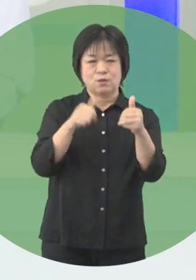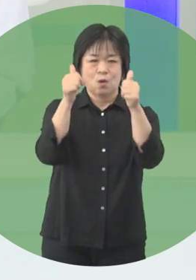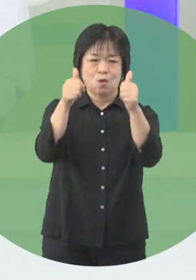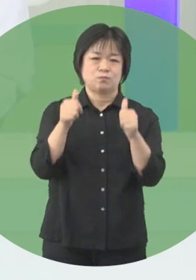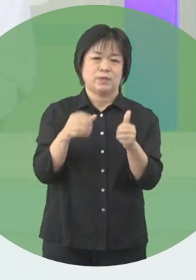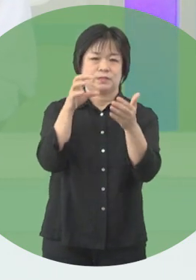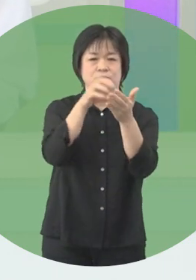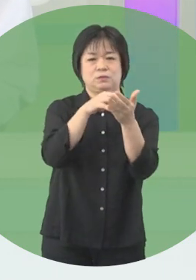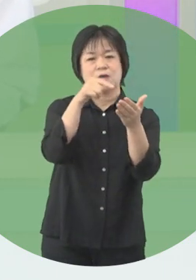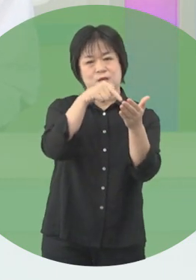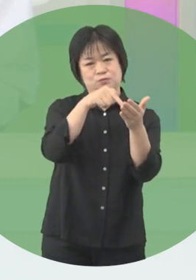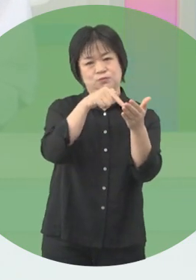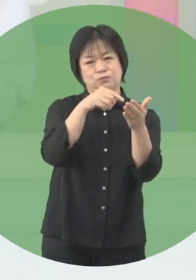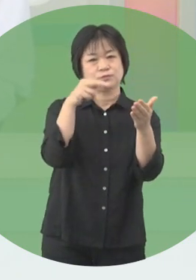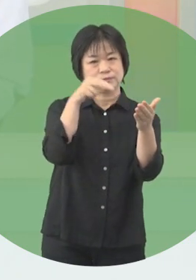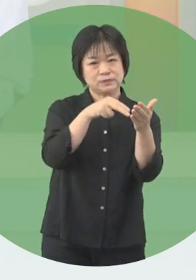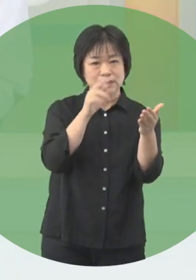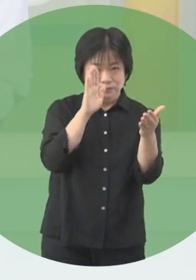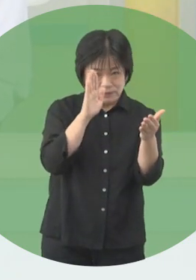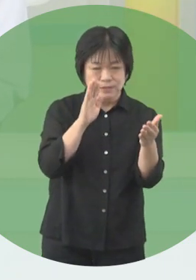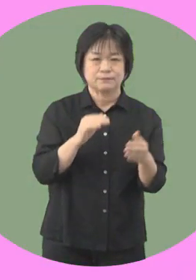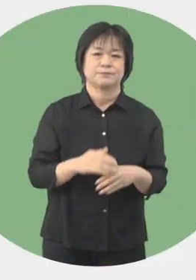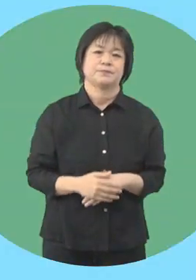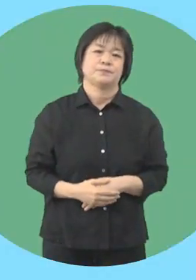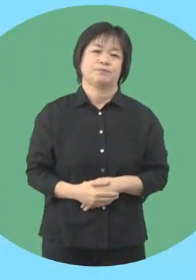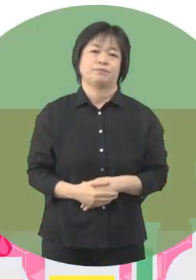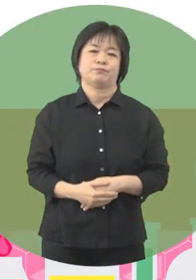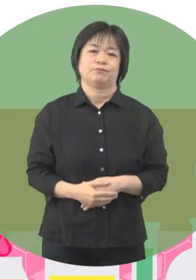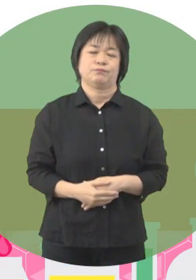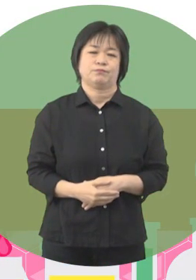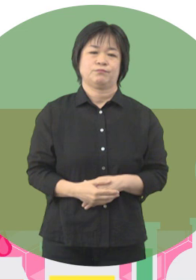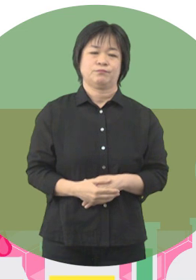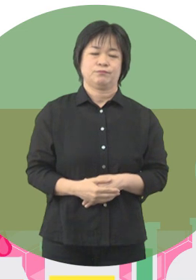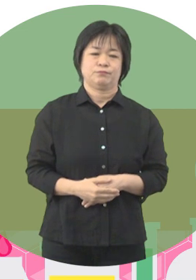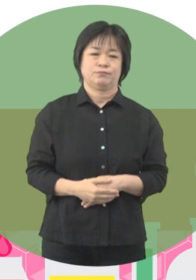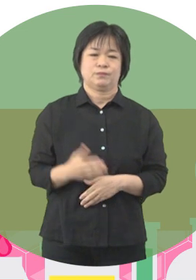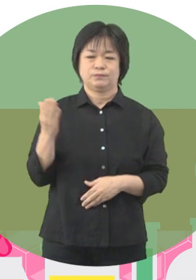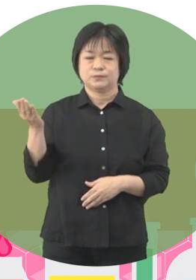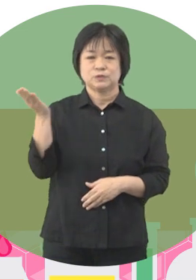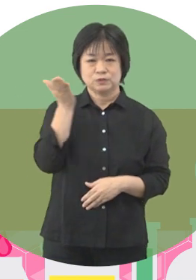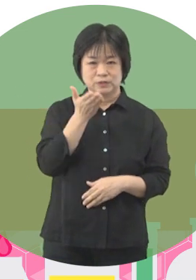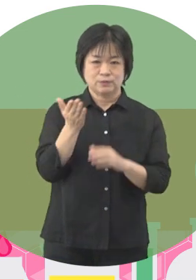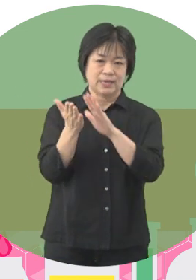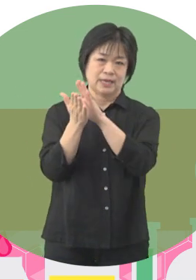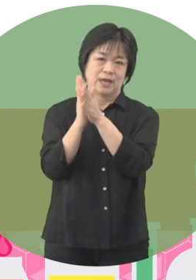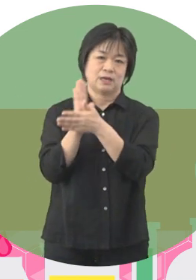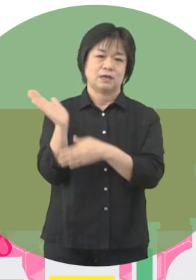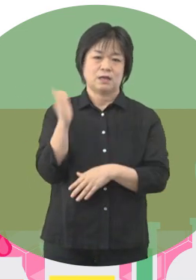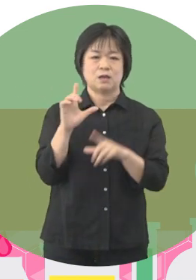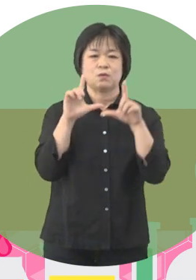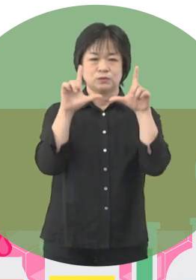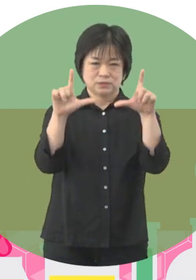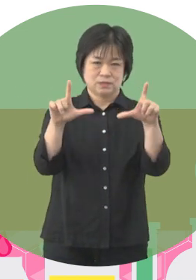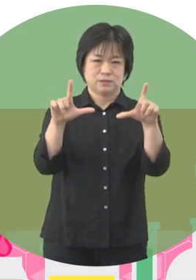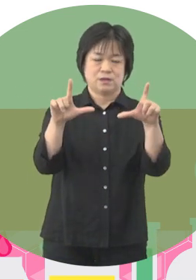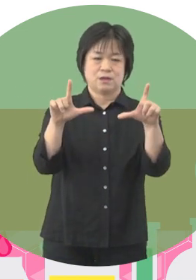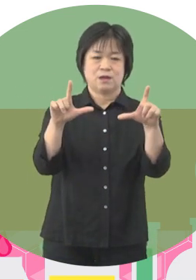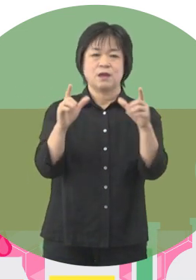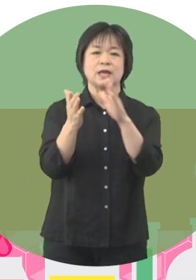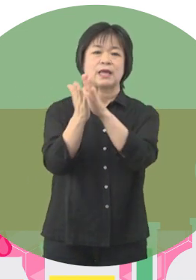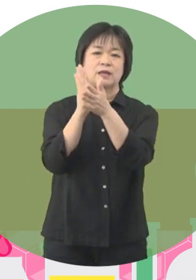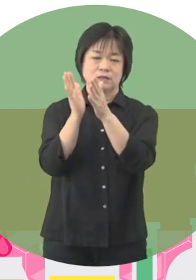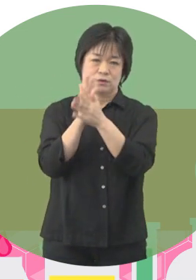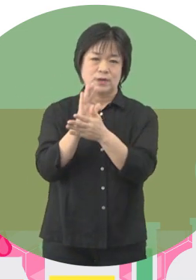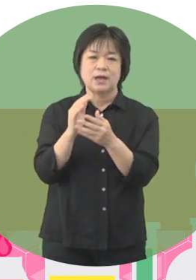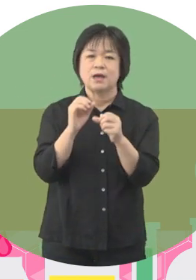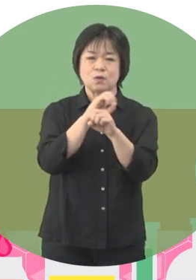介されています。ぜひご覧ください。続いて県からのお知らせです。県では